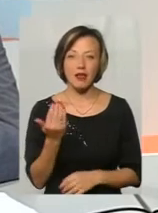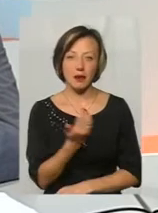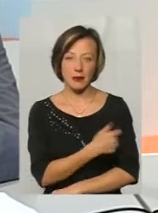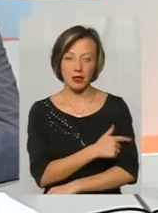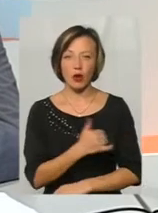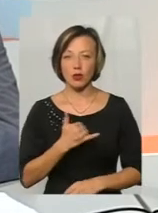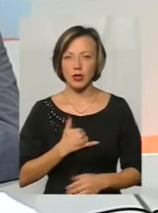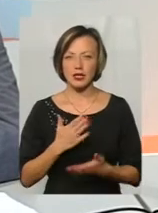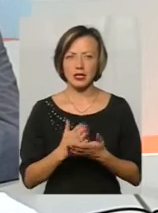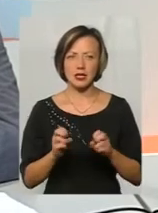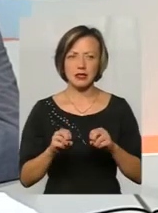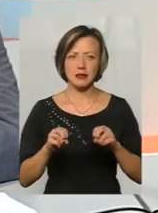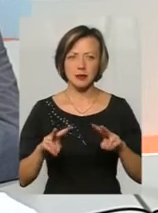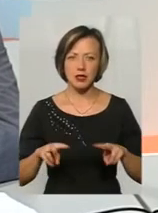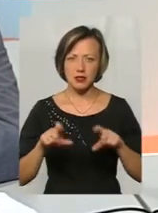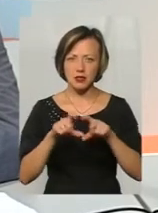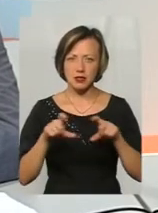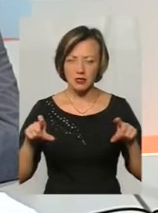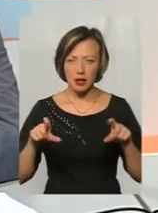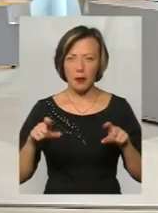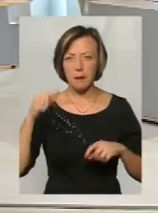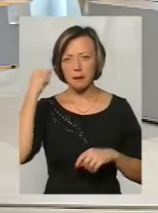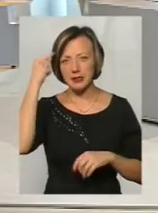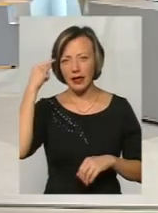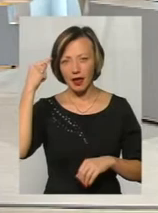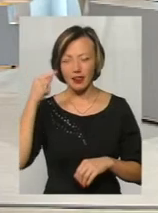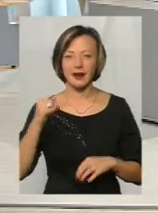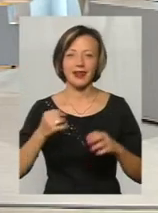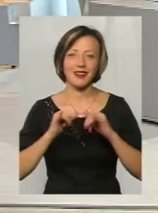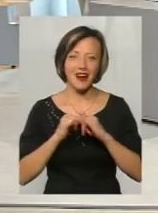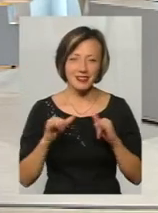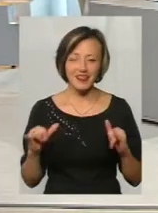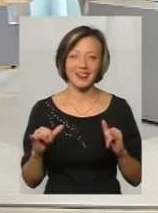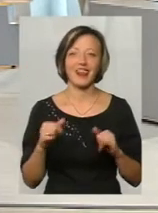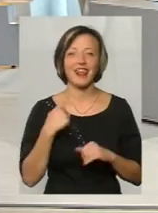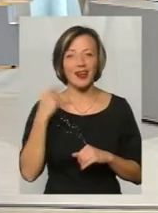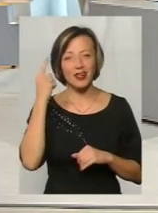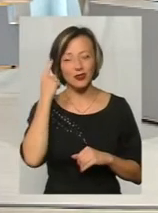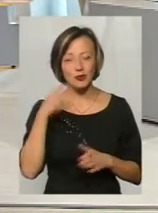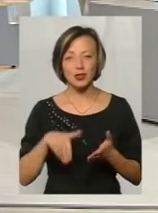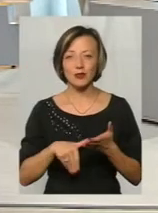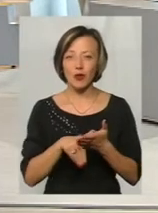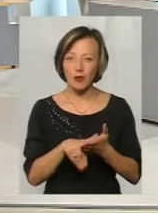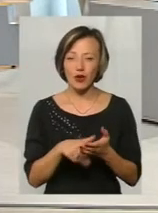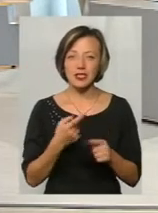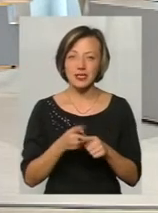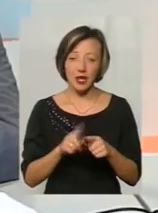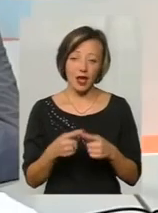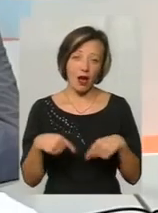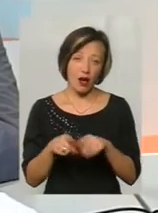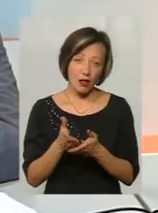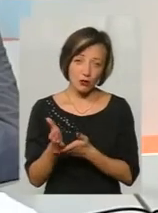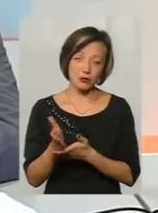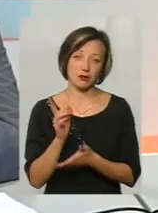є спеціалізоване учреждення, галузь психіатрії розвита. От я думаю, що за допомогою до цієї і галузі ми